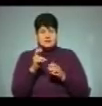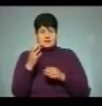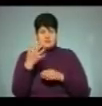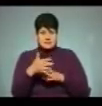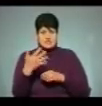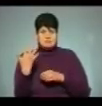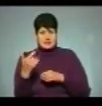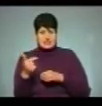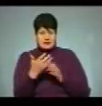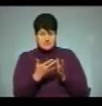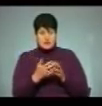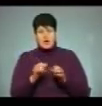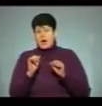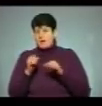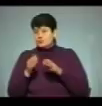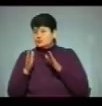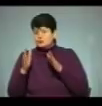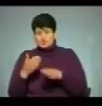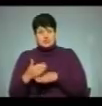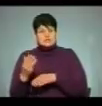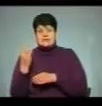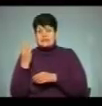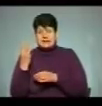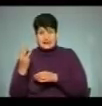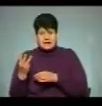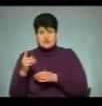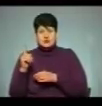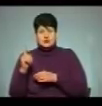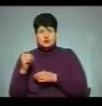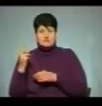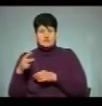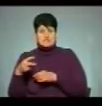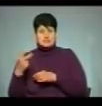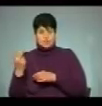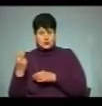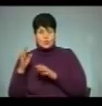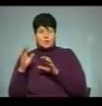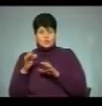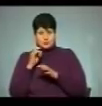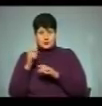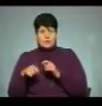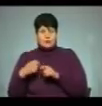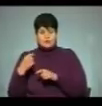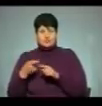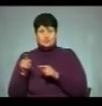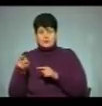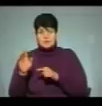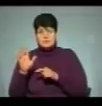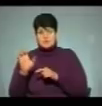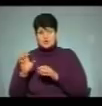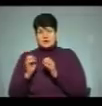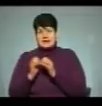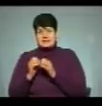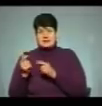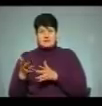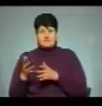255 гривень, а також можна кваліфікувати за частиною третьої статті 122 Кодексу України про адмінправопорушення, тоді штраф складає 510